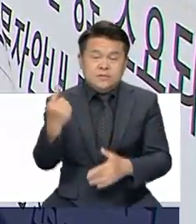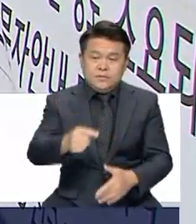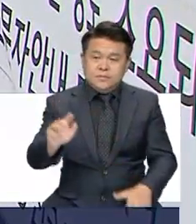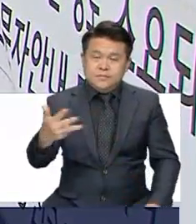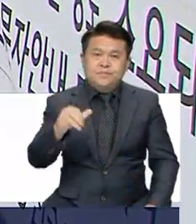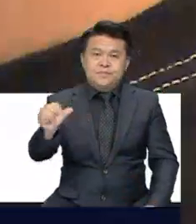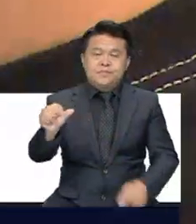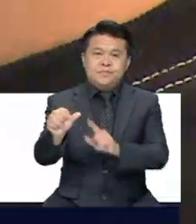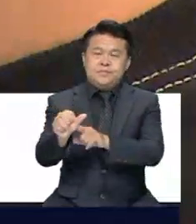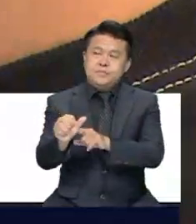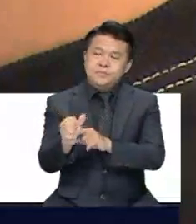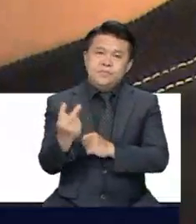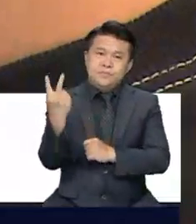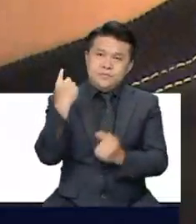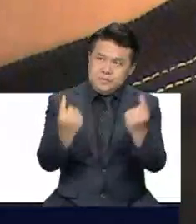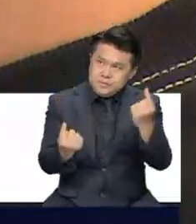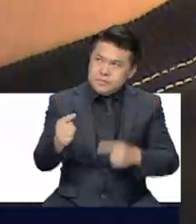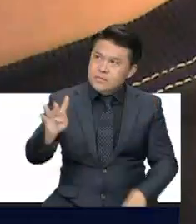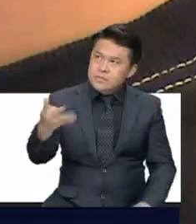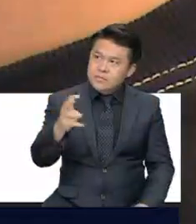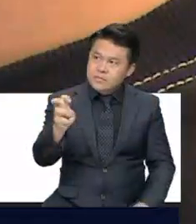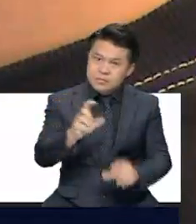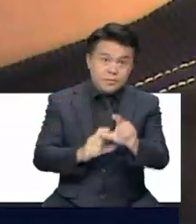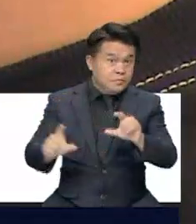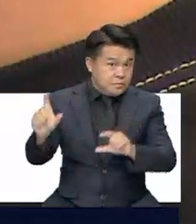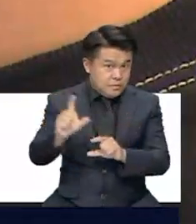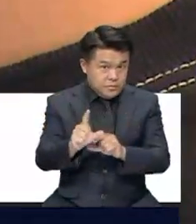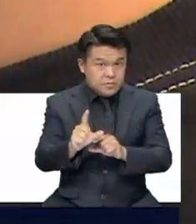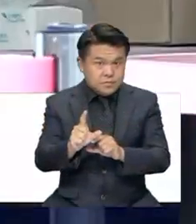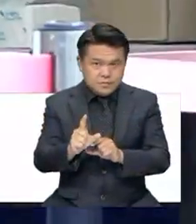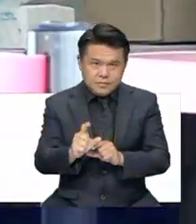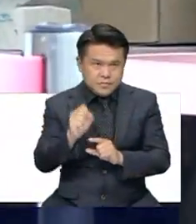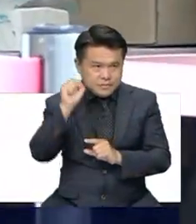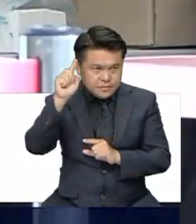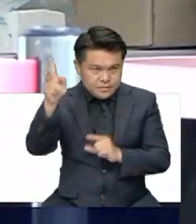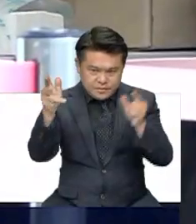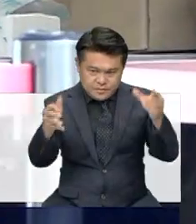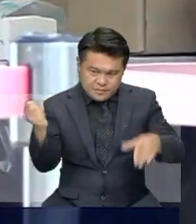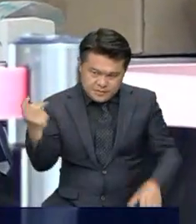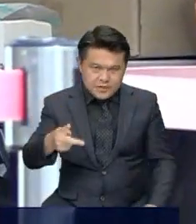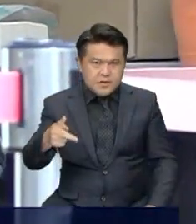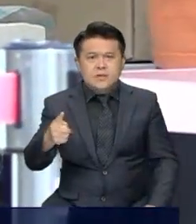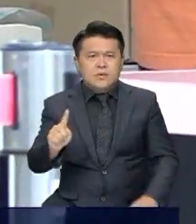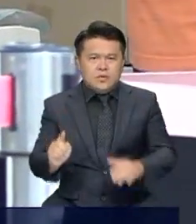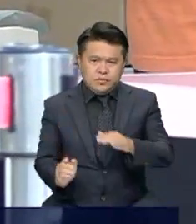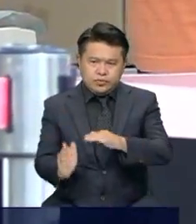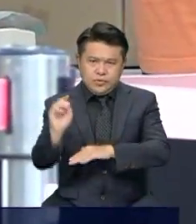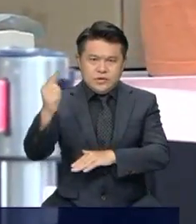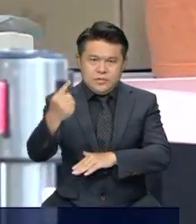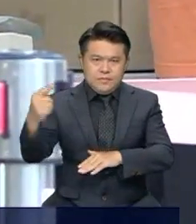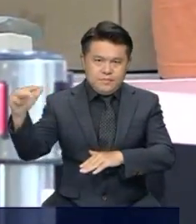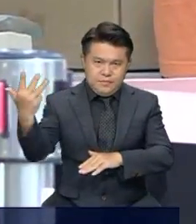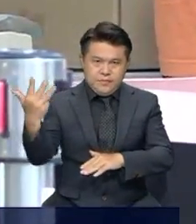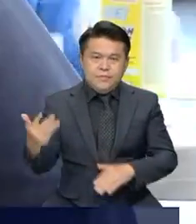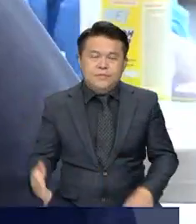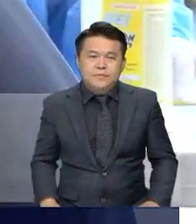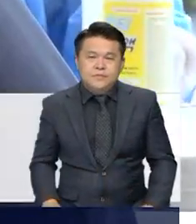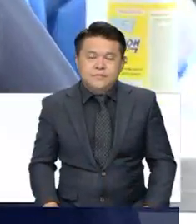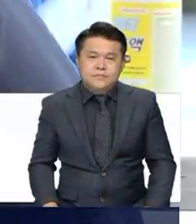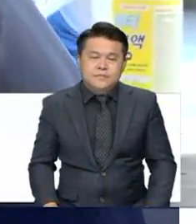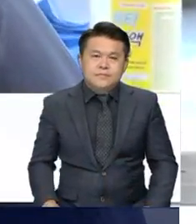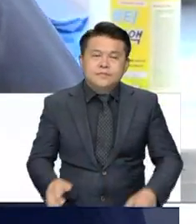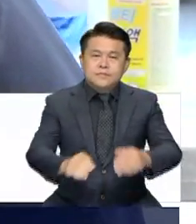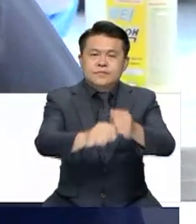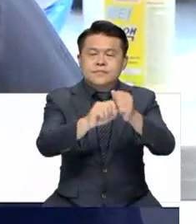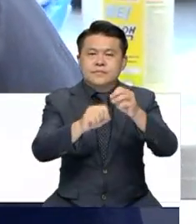1,805명으로 하루 전보다 430여 명 늘면서 사흘 만에 다시 1,800명대를 기록했습니다. 지난달 7일